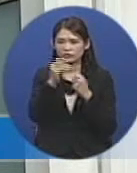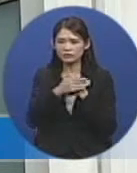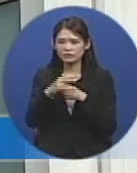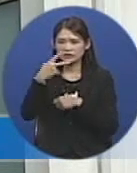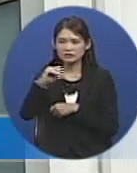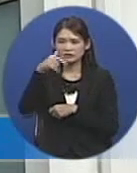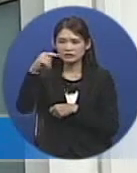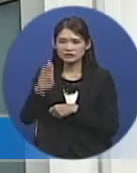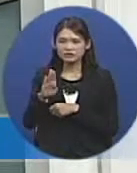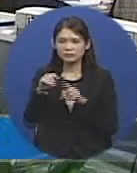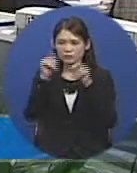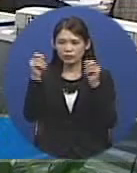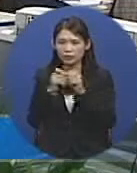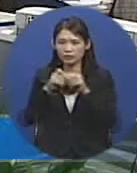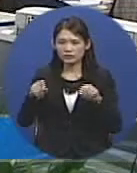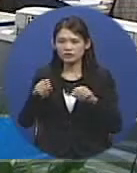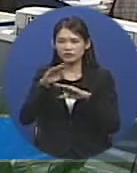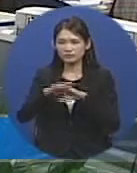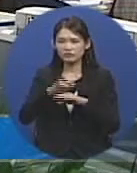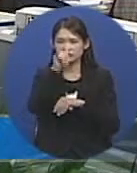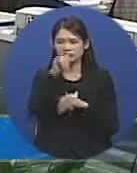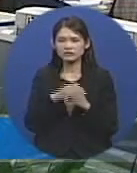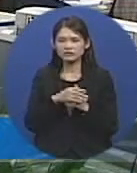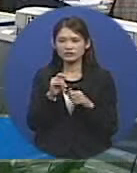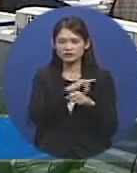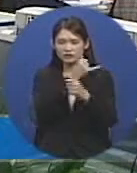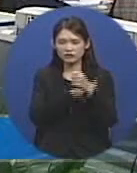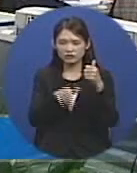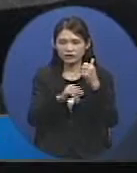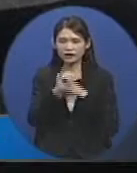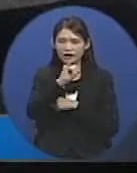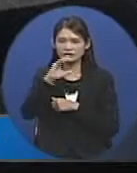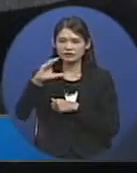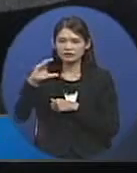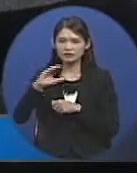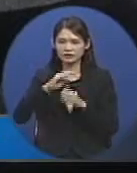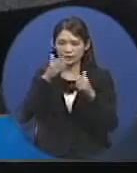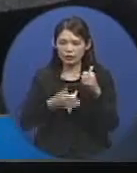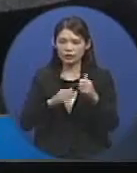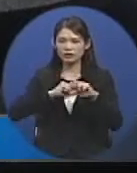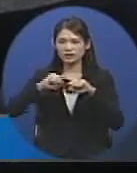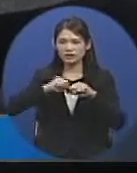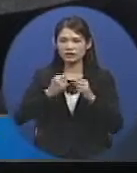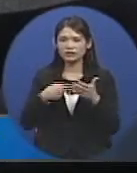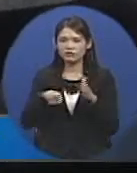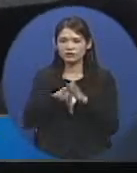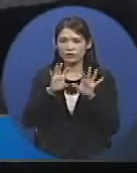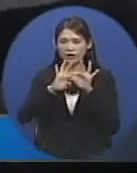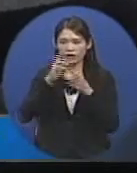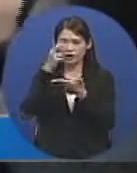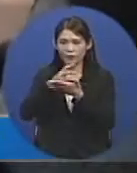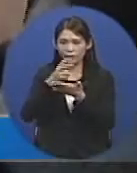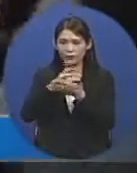등급 보류 판정을 내린 바 있습니다. 이에 인권위는 ICC의 권고 이행을 위해 관련 법률 개정안과